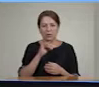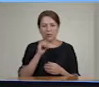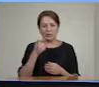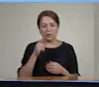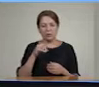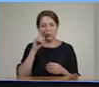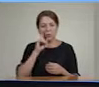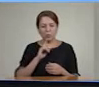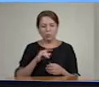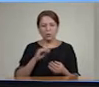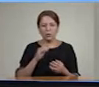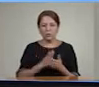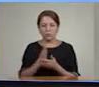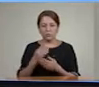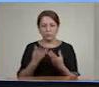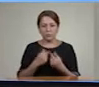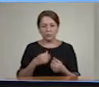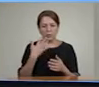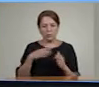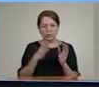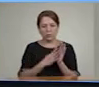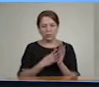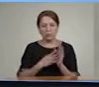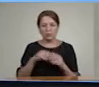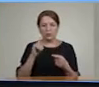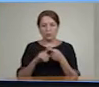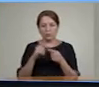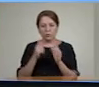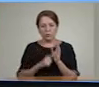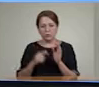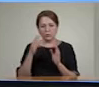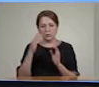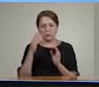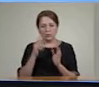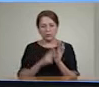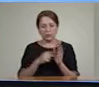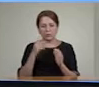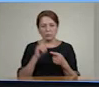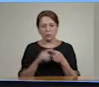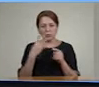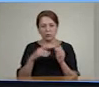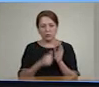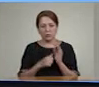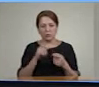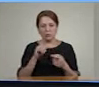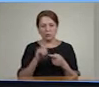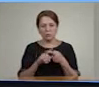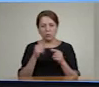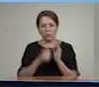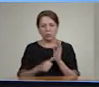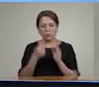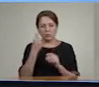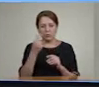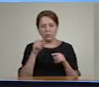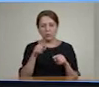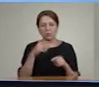hisoblang. 54 qo'shuv 39 qo'shuv 78 qo'shuv 46 qo'shuv 61. Mana shu berilgan